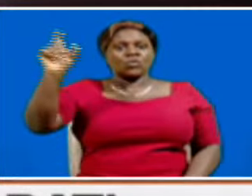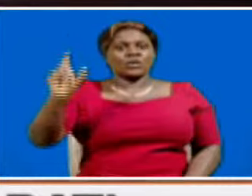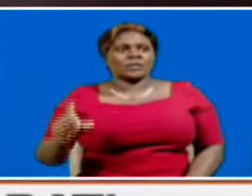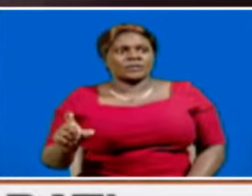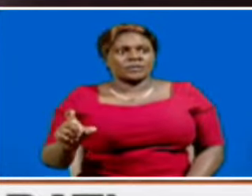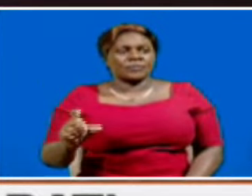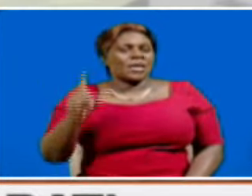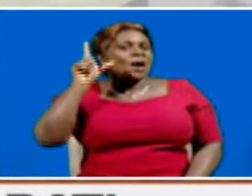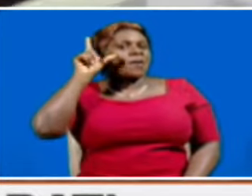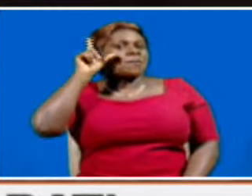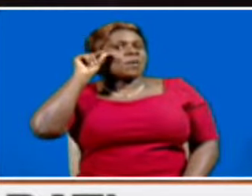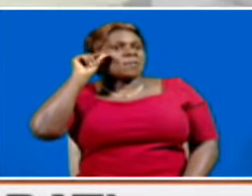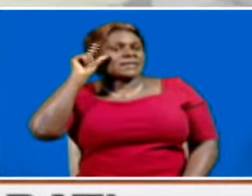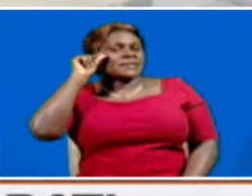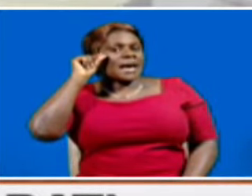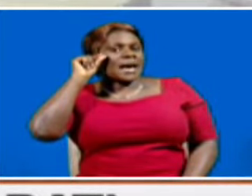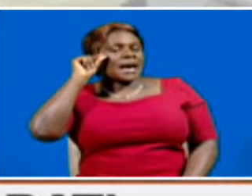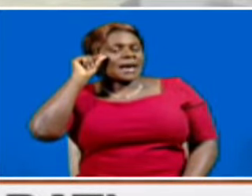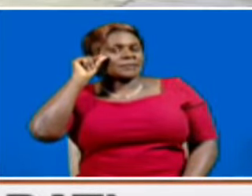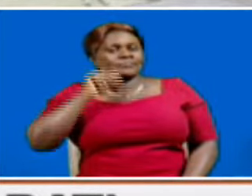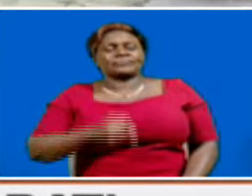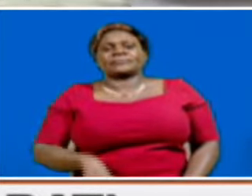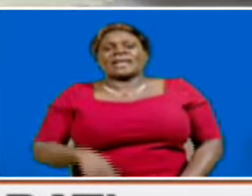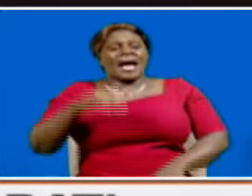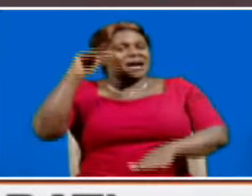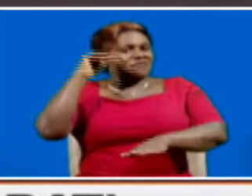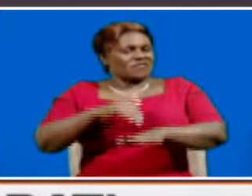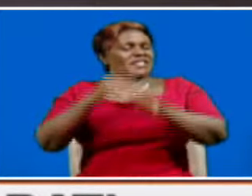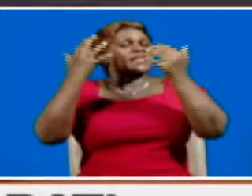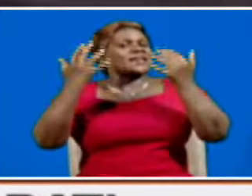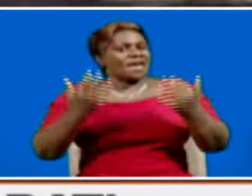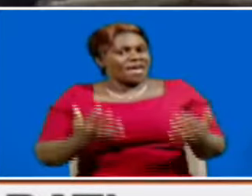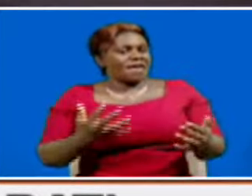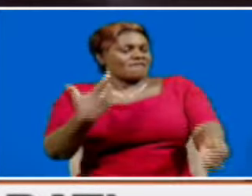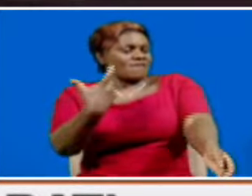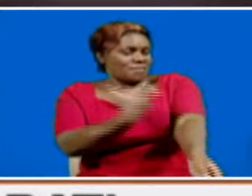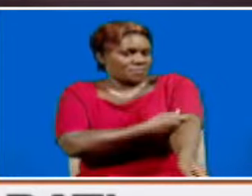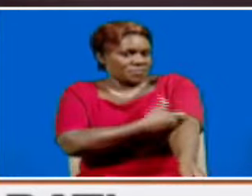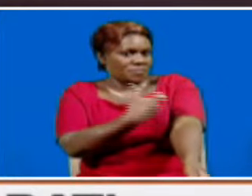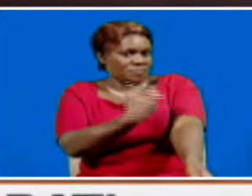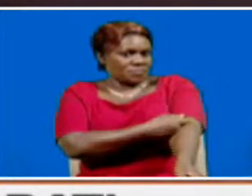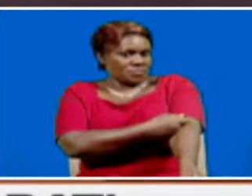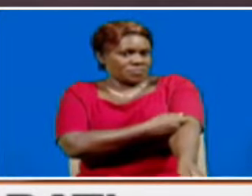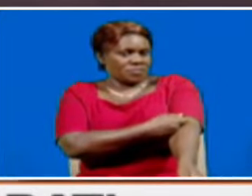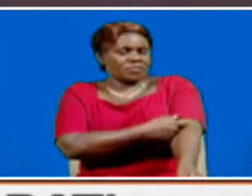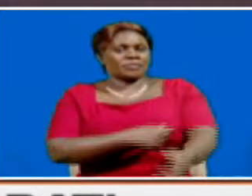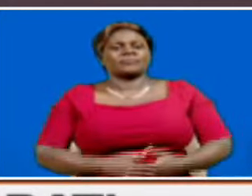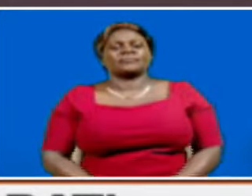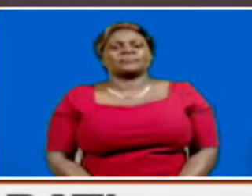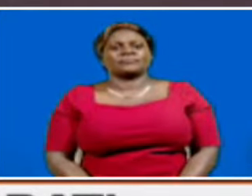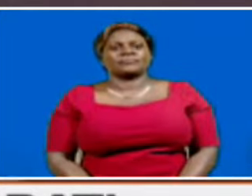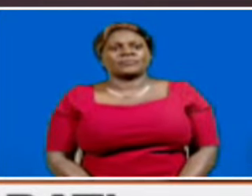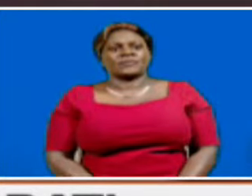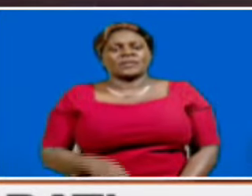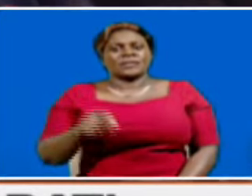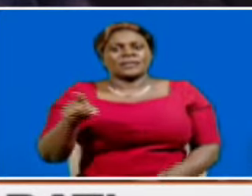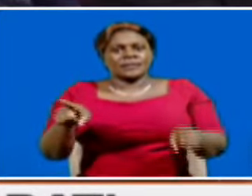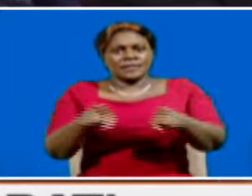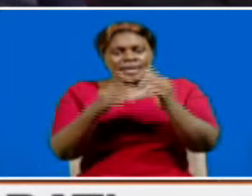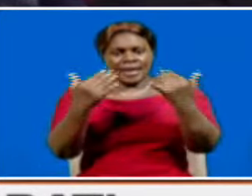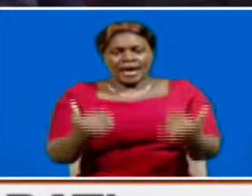Jimbo la Pwani, hasa kaunti ya Mombasa, ni mojawapo ya maeneo ambayo yameathirika pakubwa na uraibu wa dawa za kulevya. Wakuu serikalini